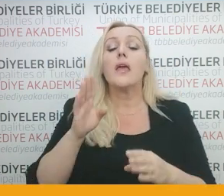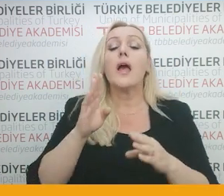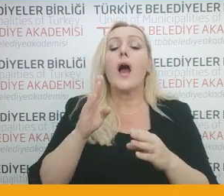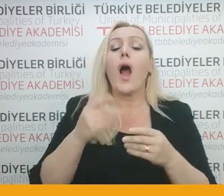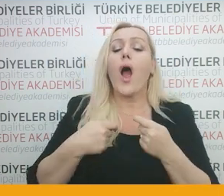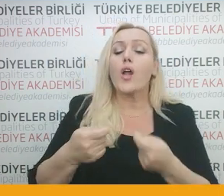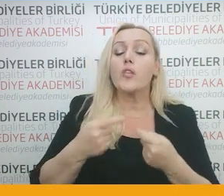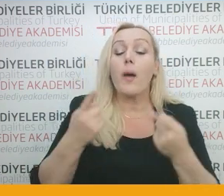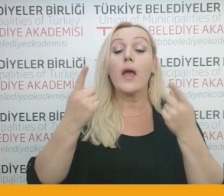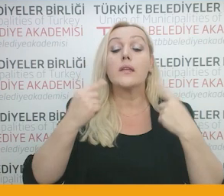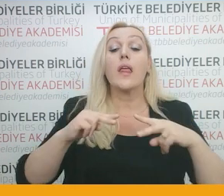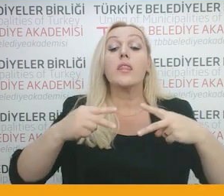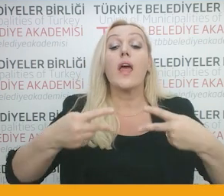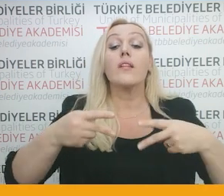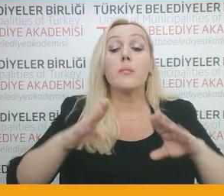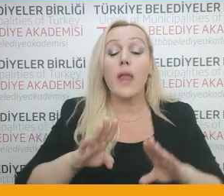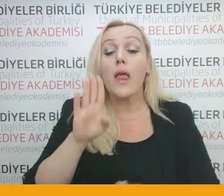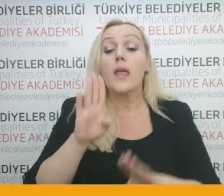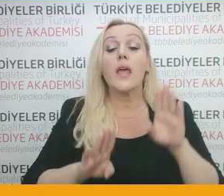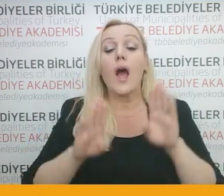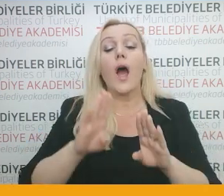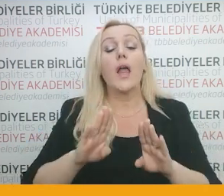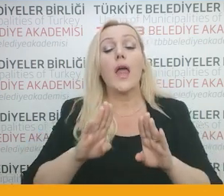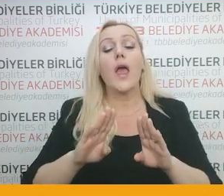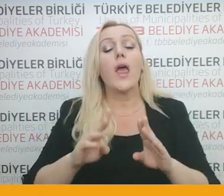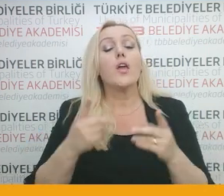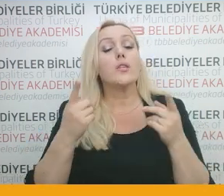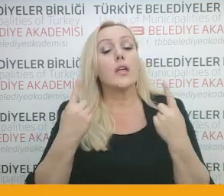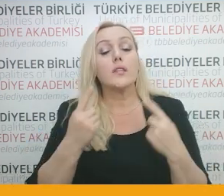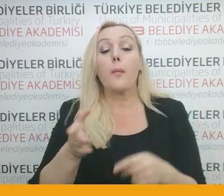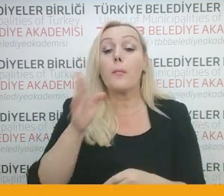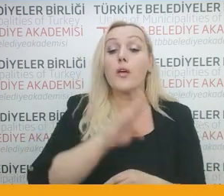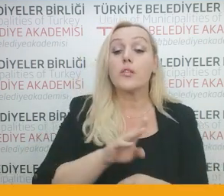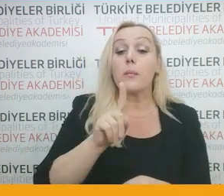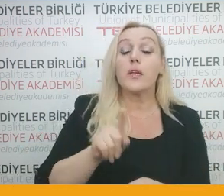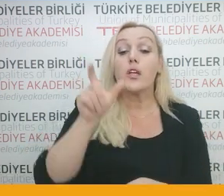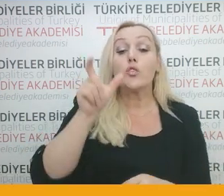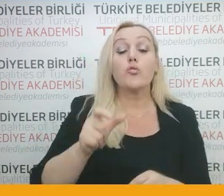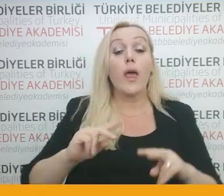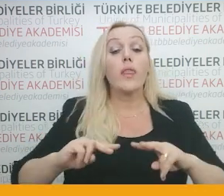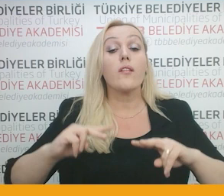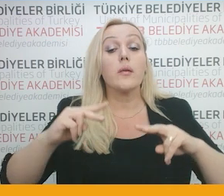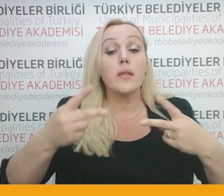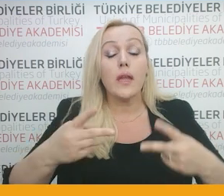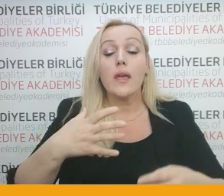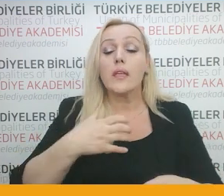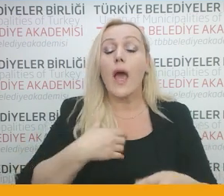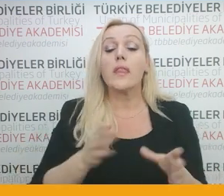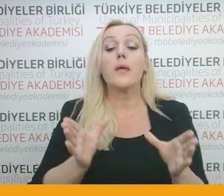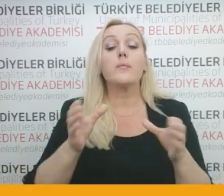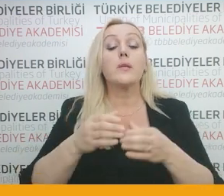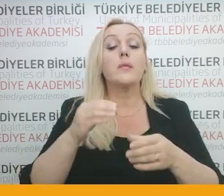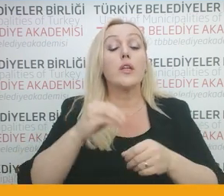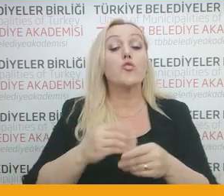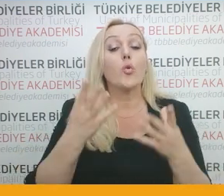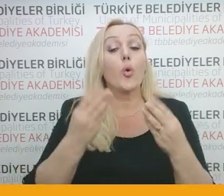ihale yetkisini başka bir arkadaşına bir görevliye devredebilir. Harcama yetkileri kendi birimleri için oluşturdukları ihale